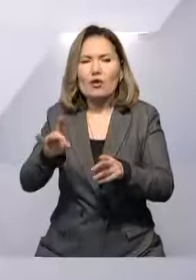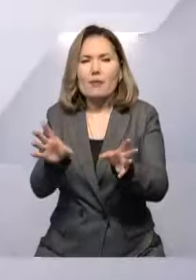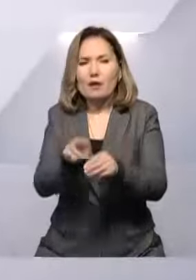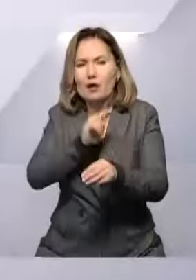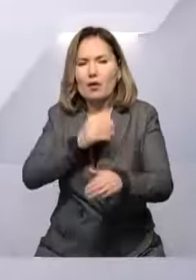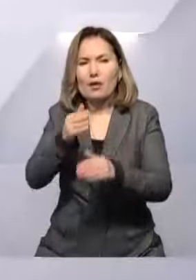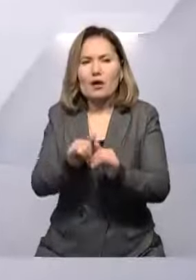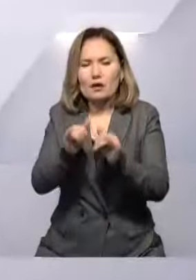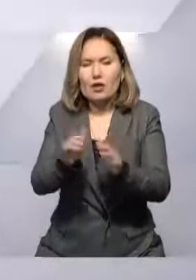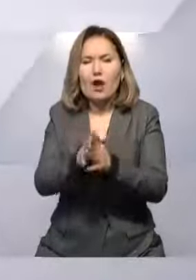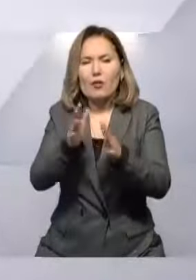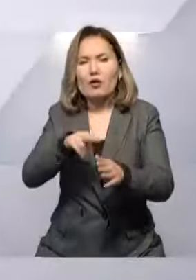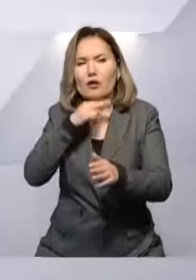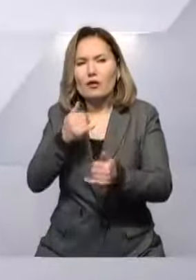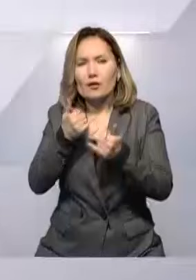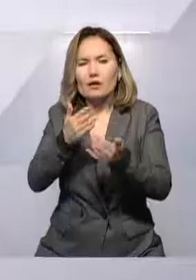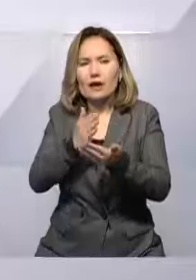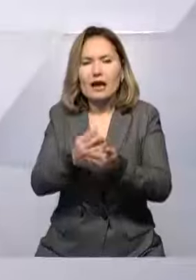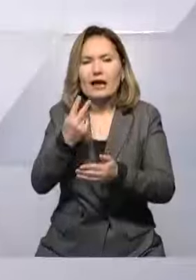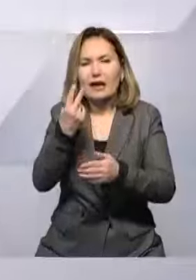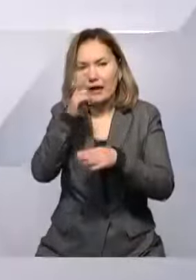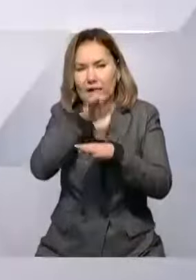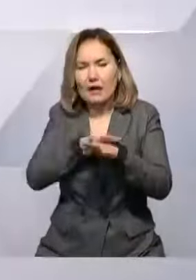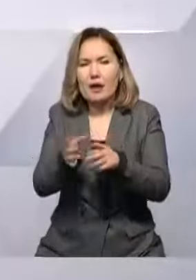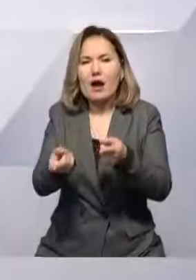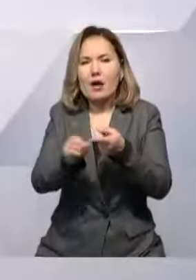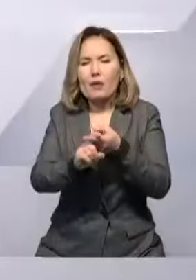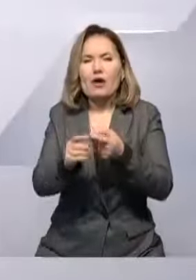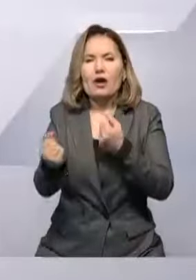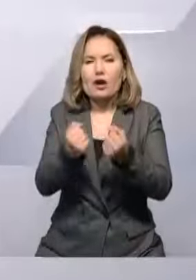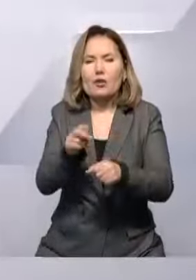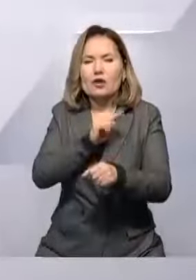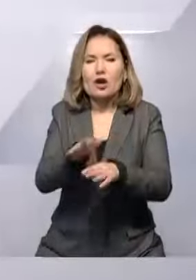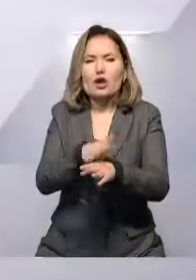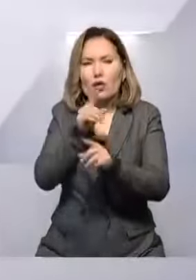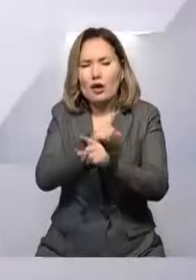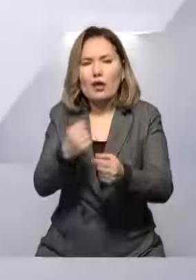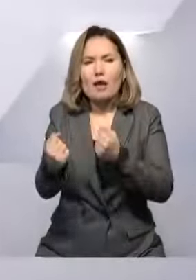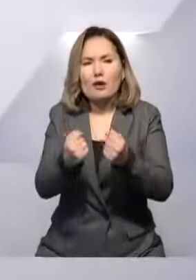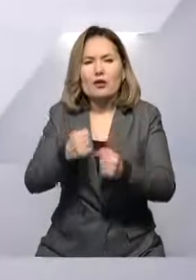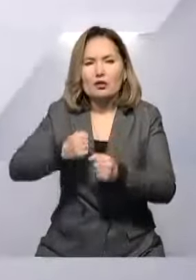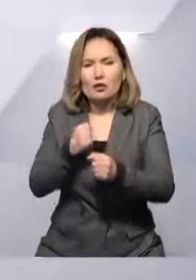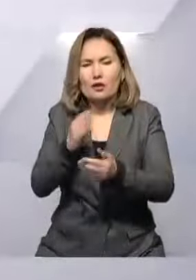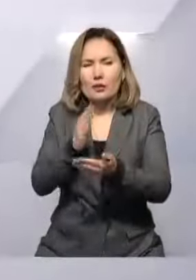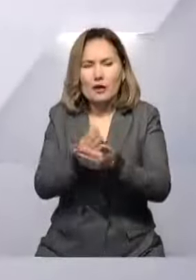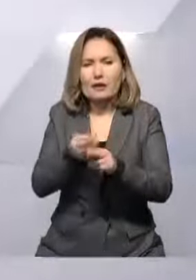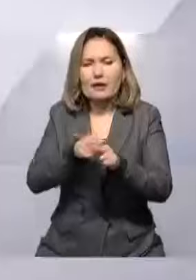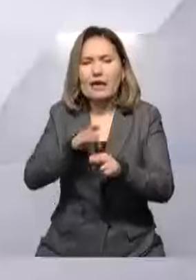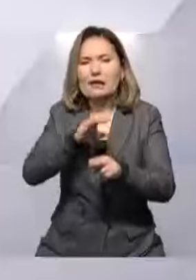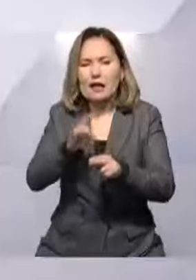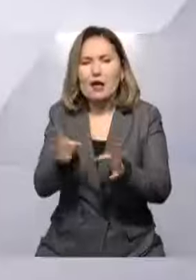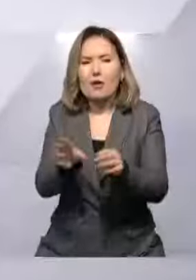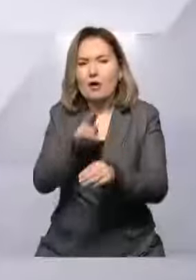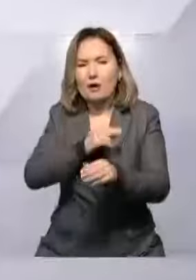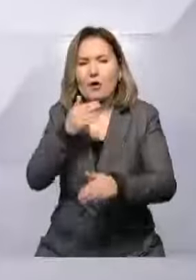ынтымақтастықты дамытуға баса мән береміз. Екі ел арасындағы тығыз байланыстың ұзақ жылдар бойы берік дәстүрі қалыптасқан. Мен Сингапурмен